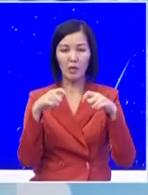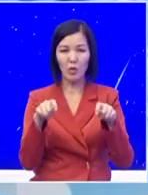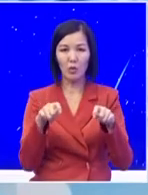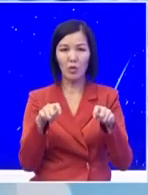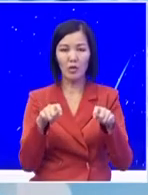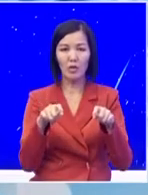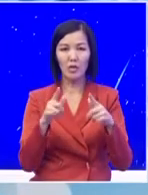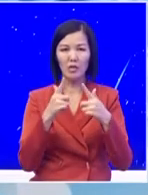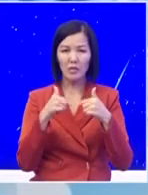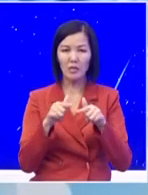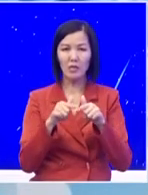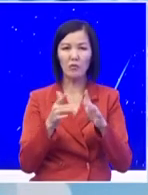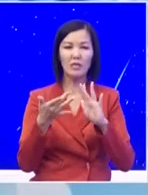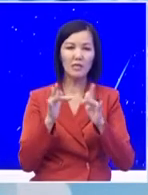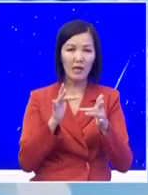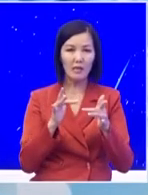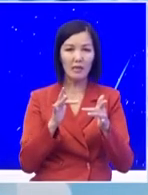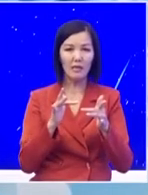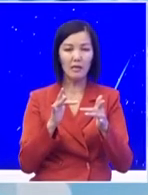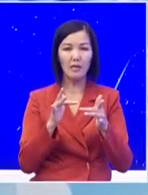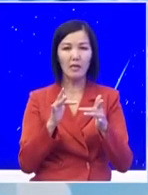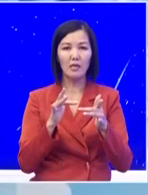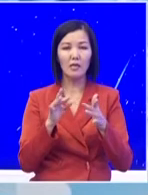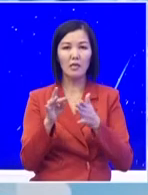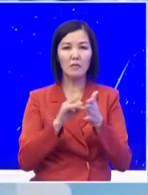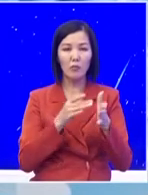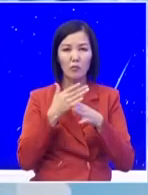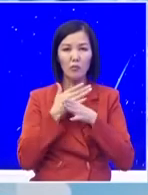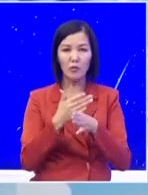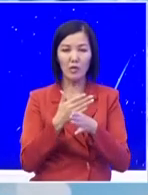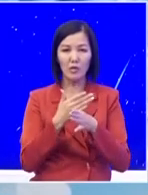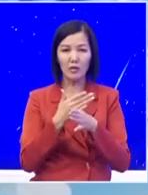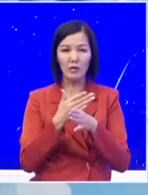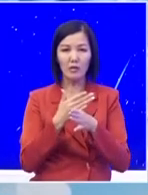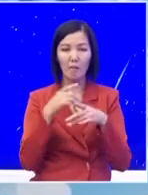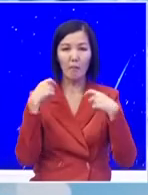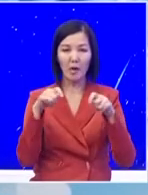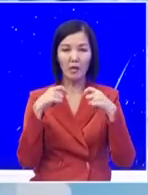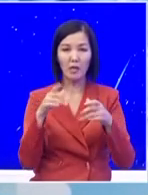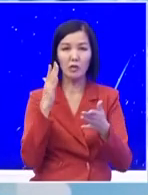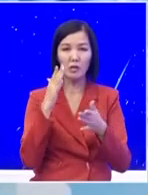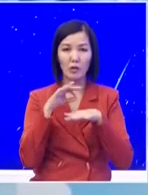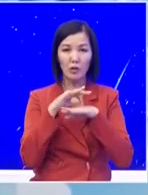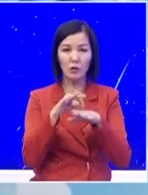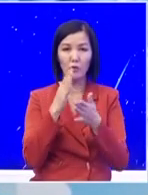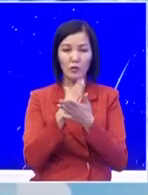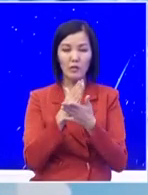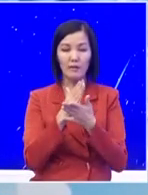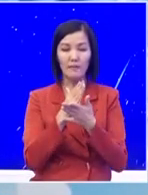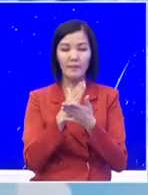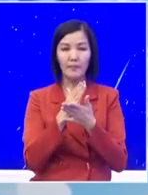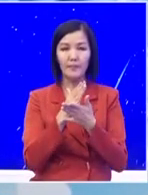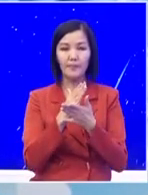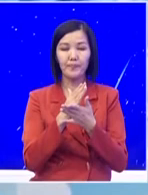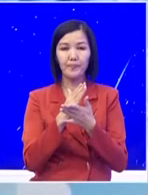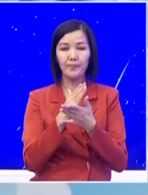есть создаются какие-то сайты, через сайты идет продажа данных наркотических средств.